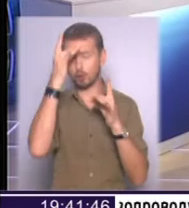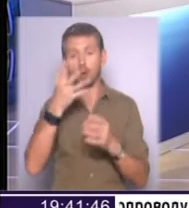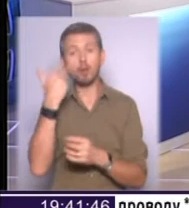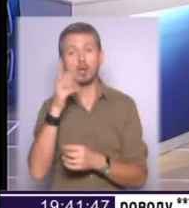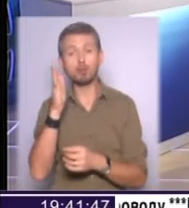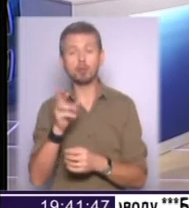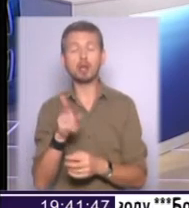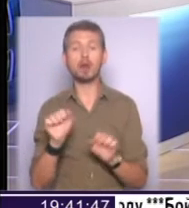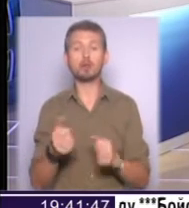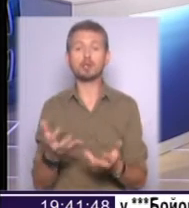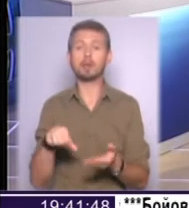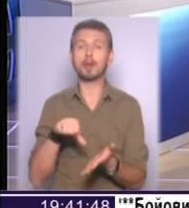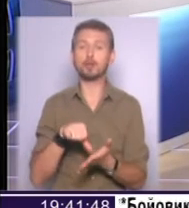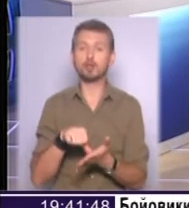може